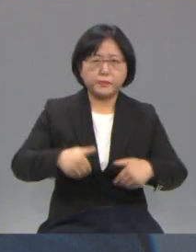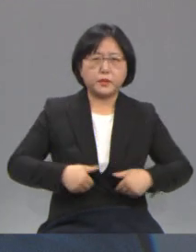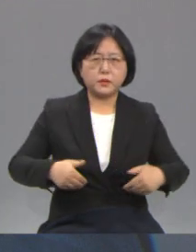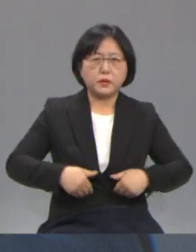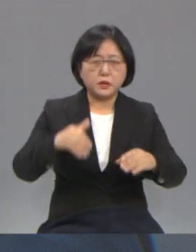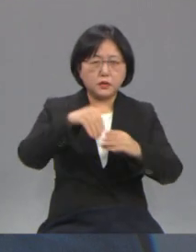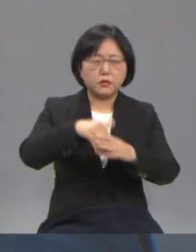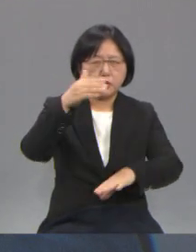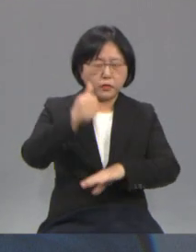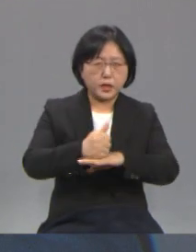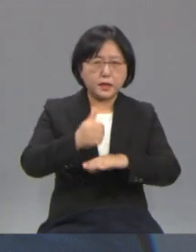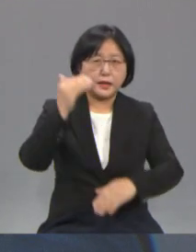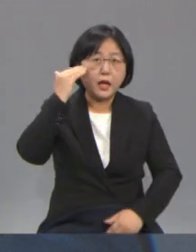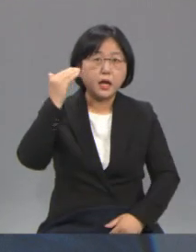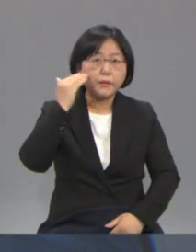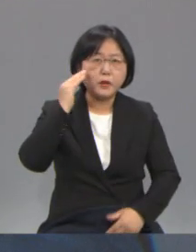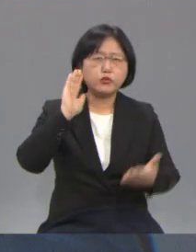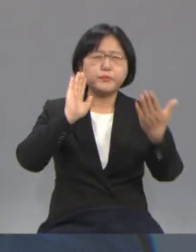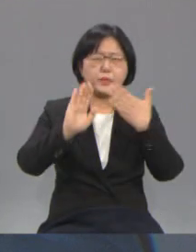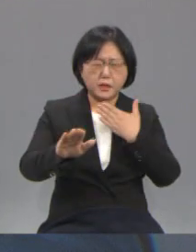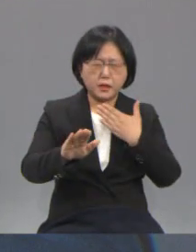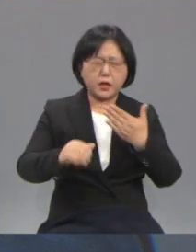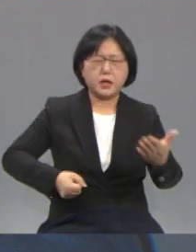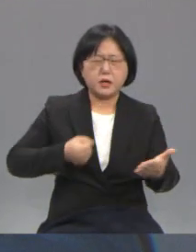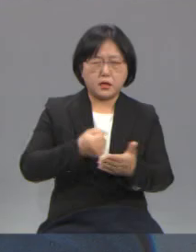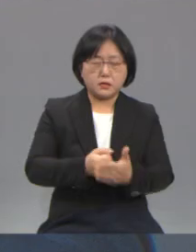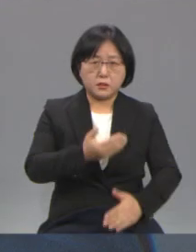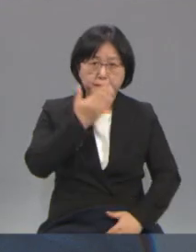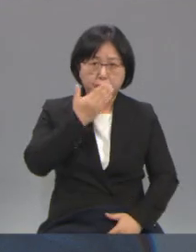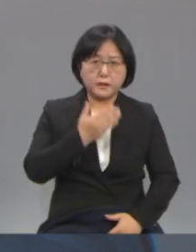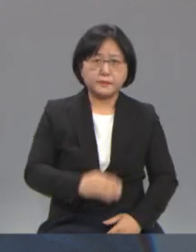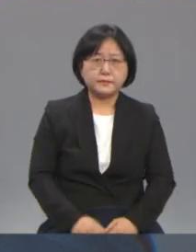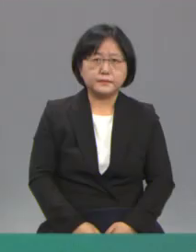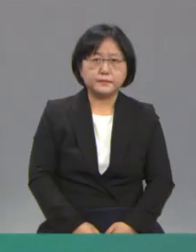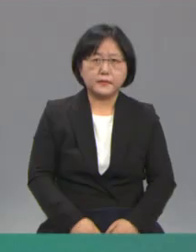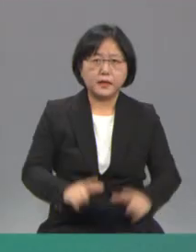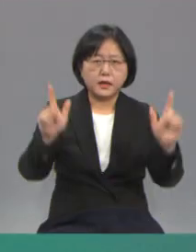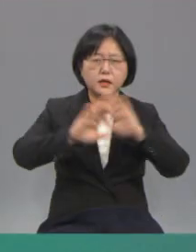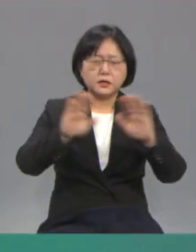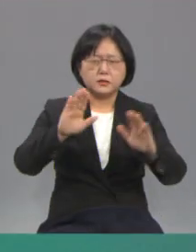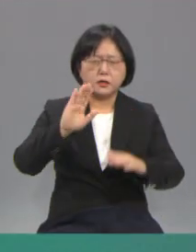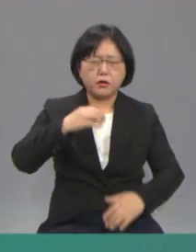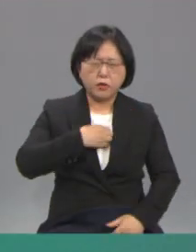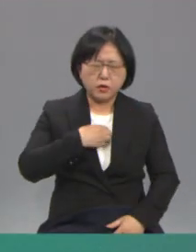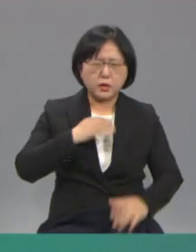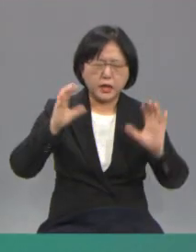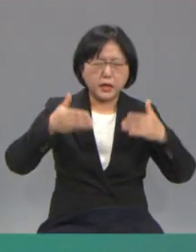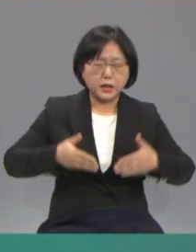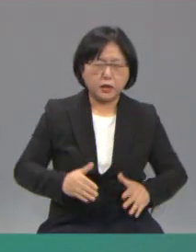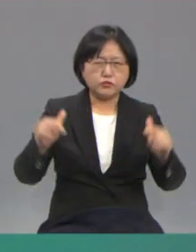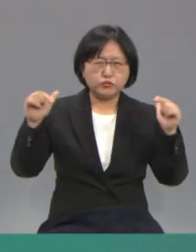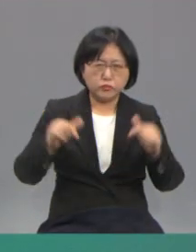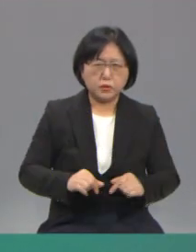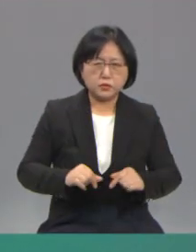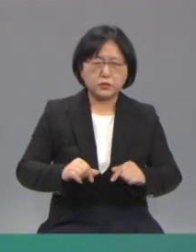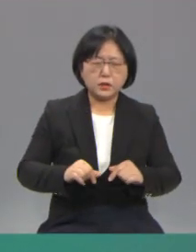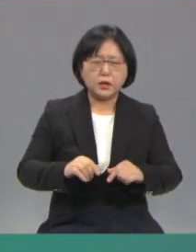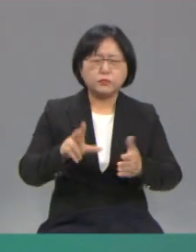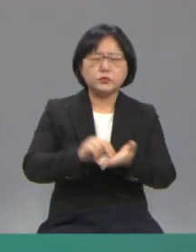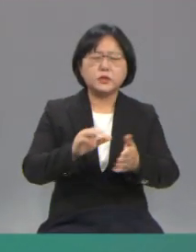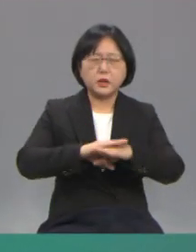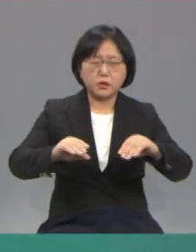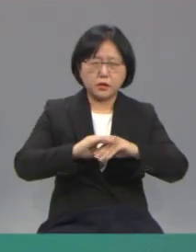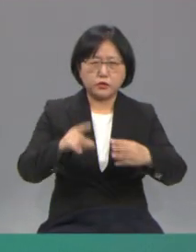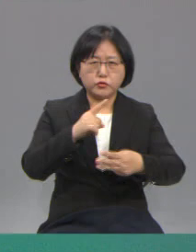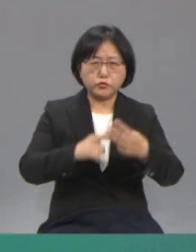결과에 따라 대한민국의 미래가 결정될 것입니다 기후위기 저출생 위기 극복을 위한 윤석열